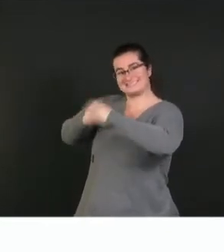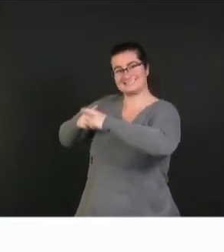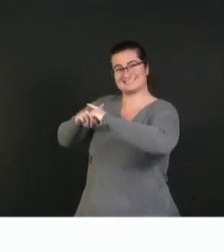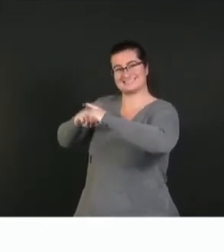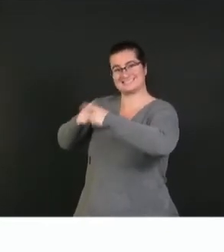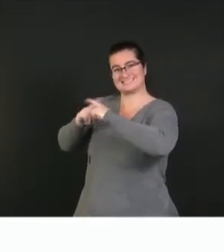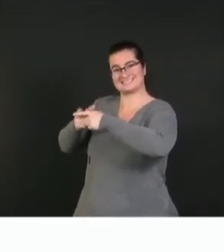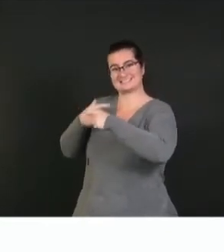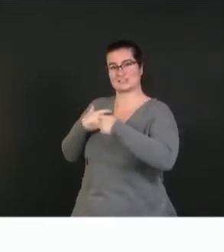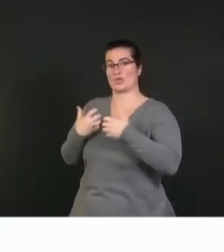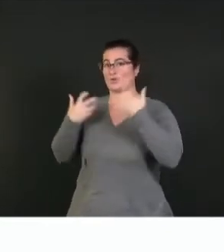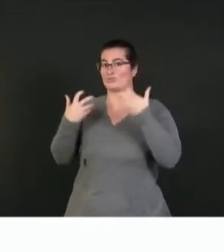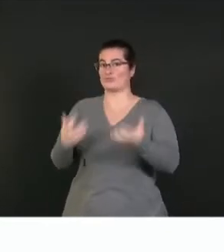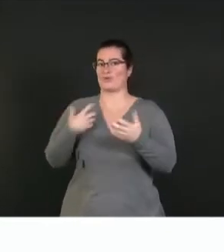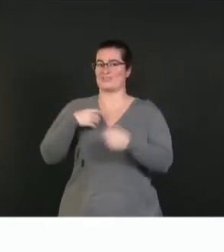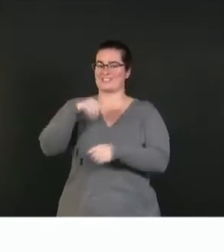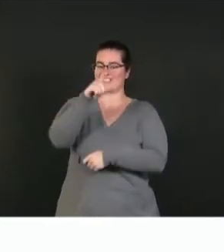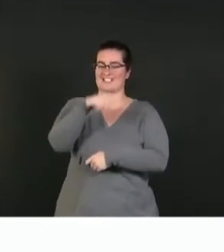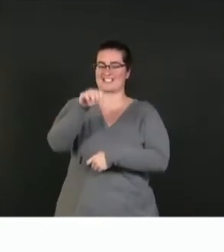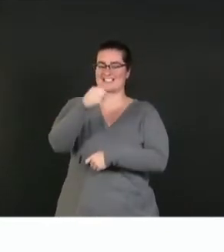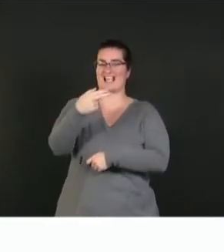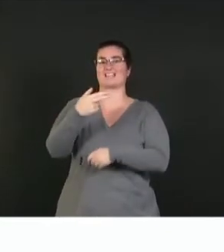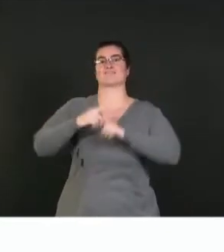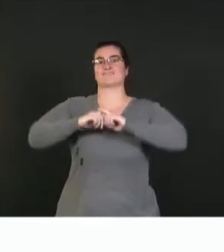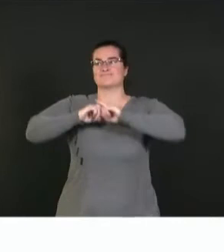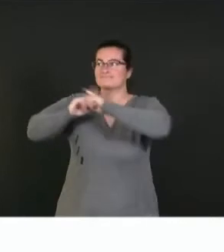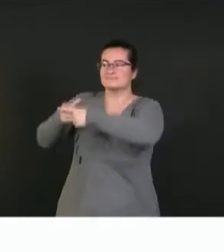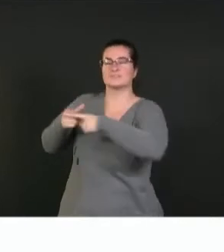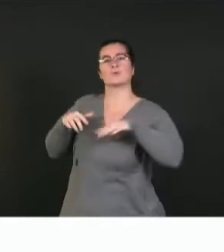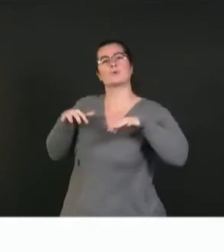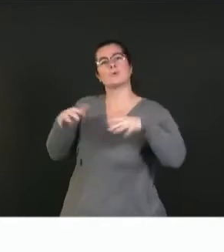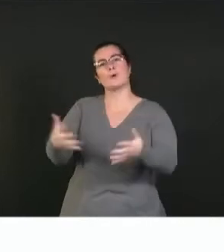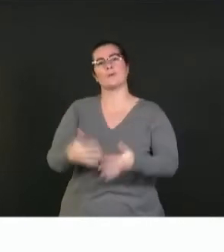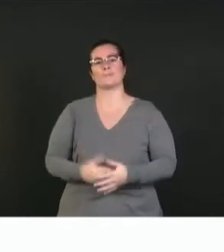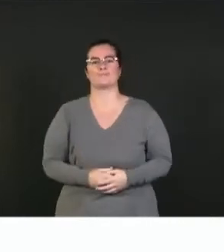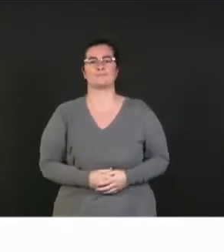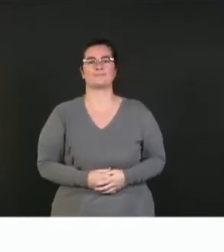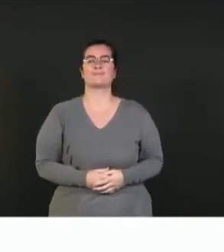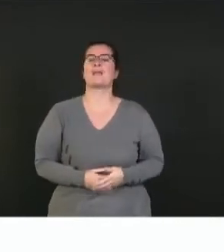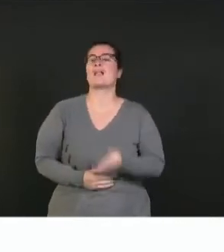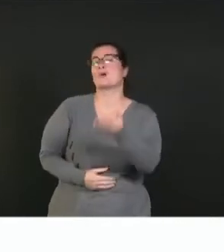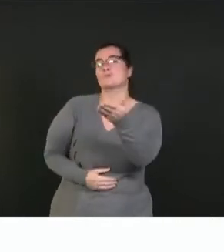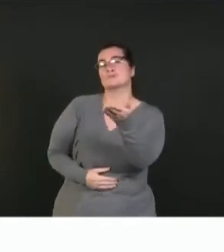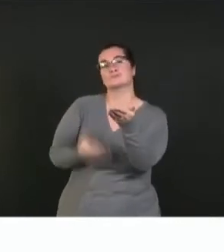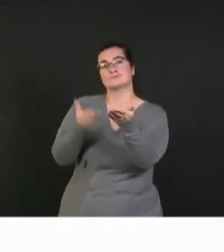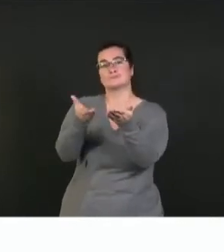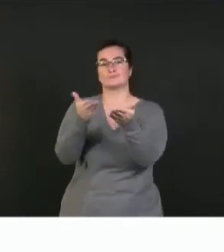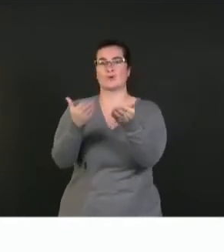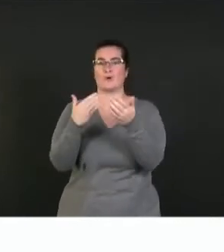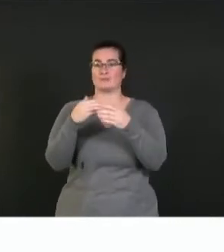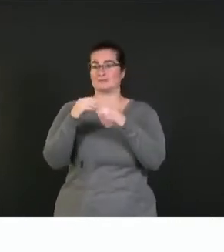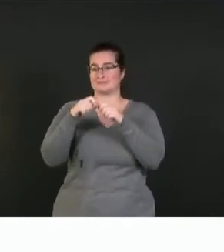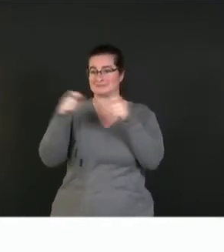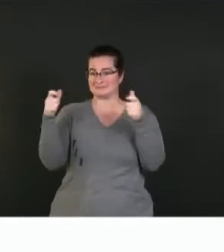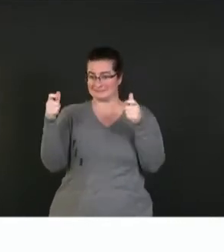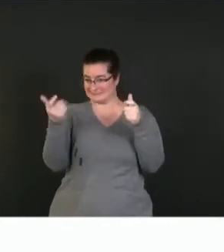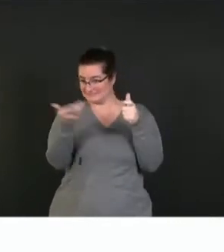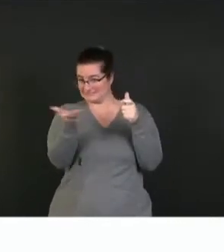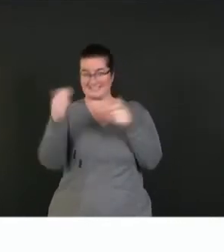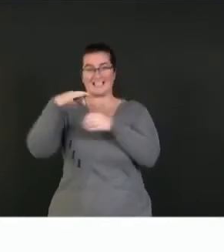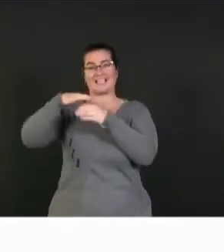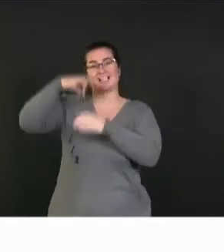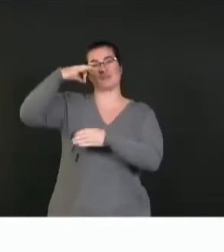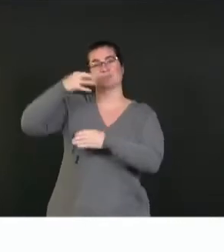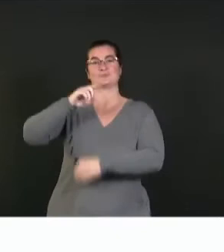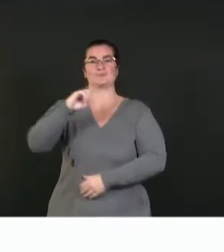cette non-artificialisation? Alors, vous n'êtes pas élu de collectivité autour de cette table, mais